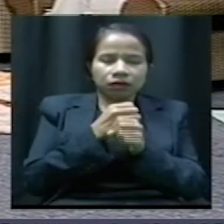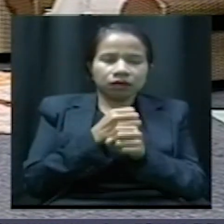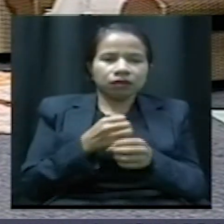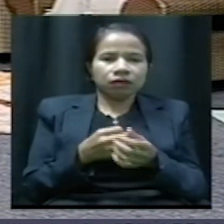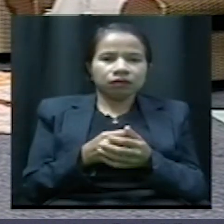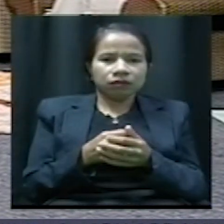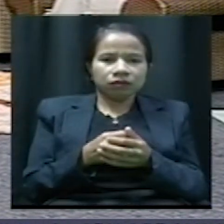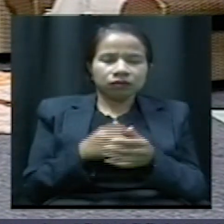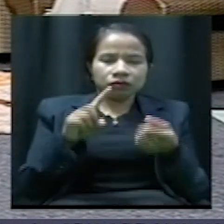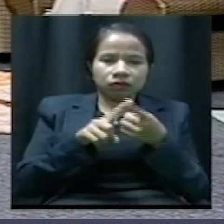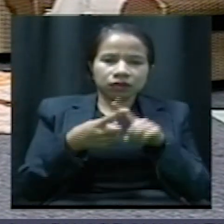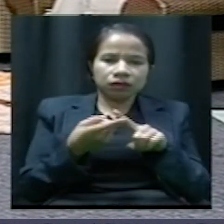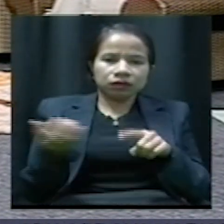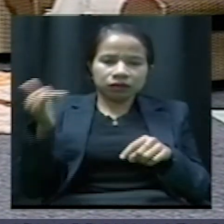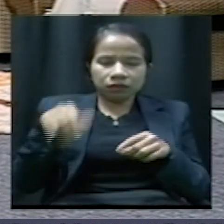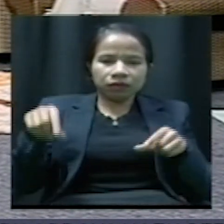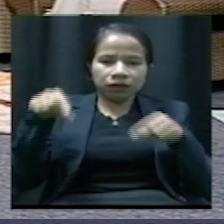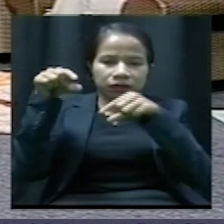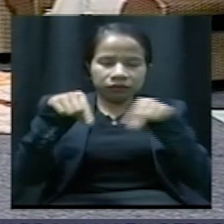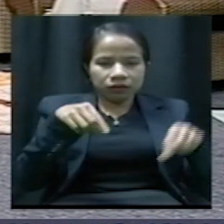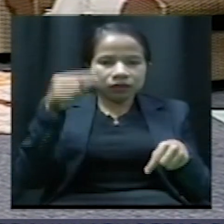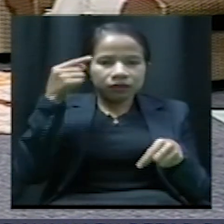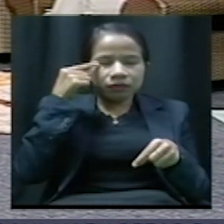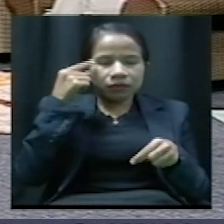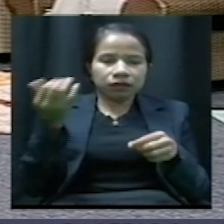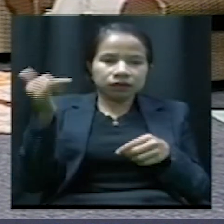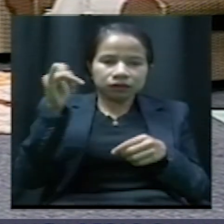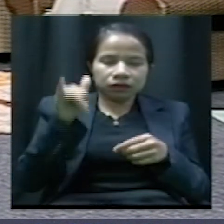ne ma ho a deficiencia matan sira